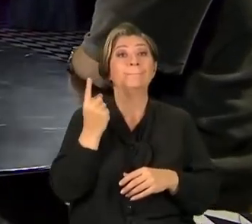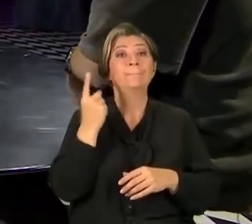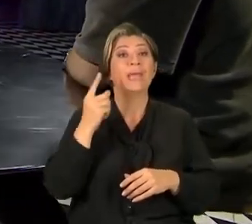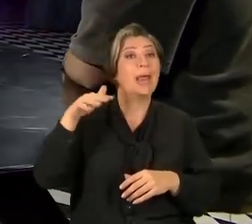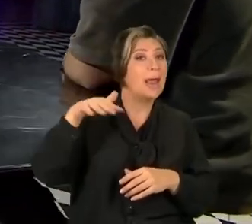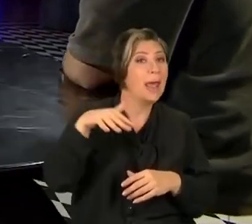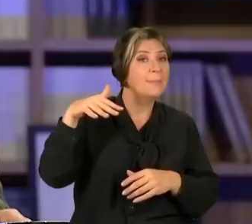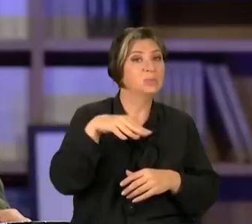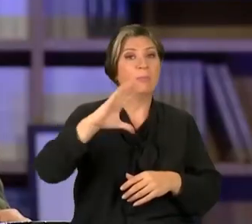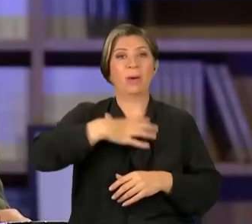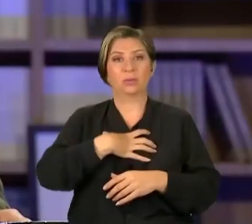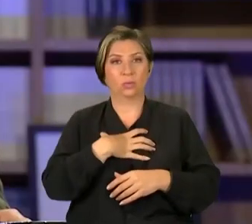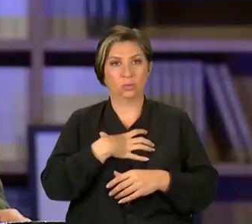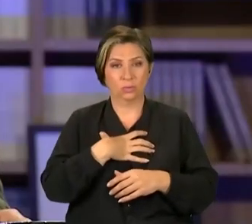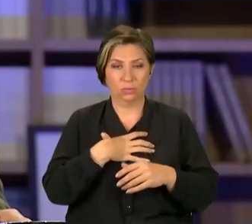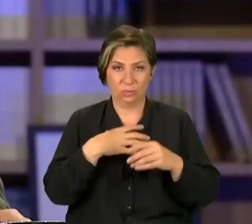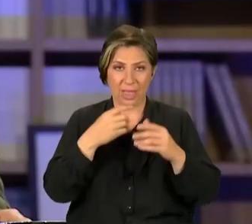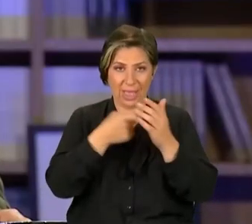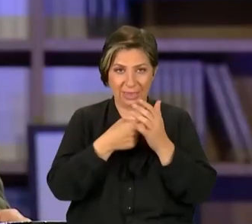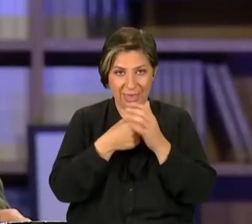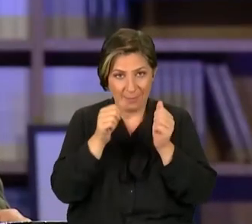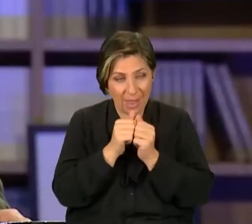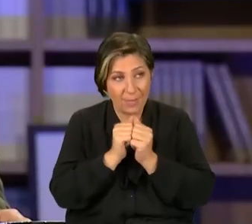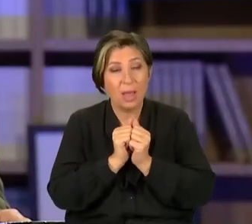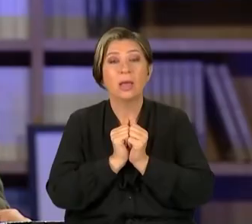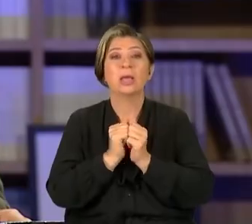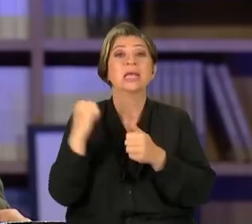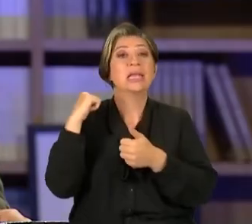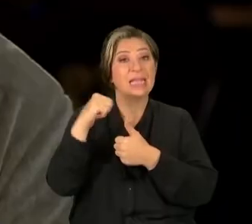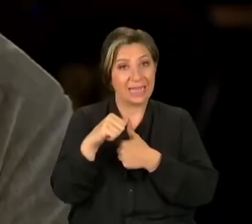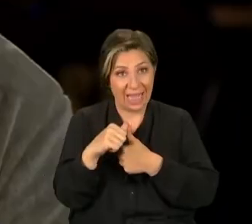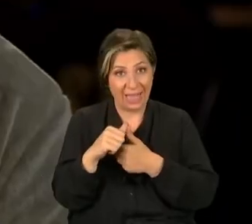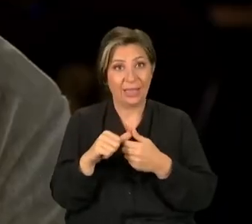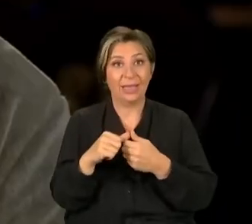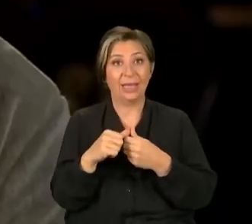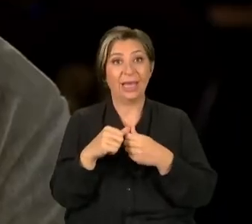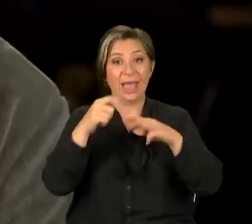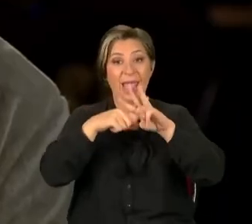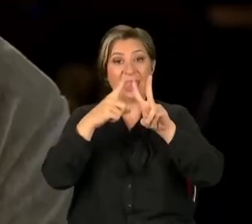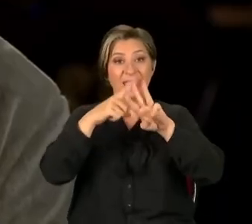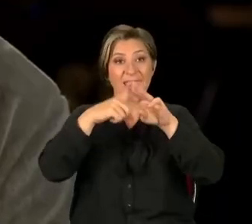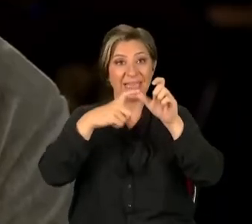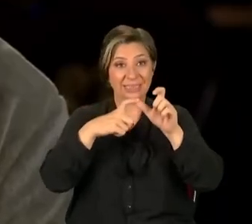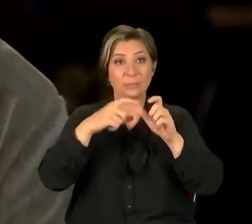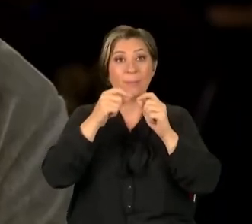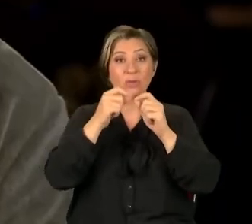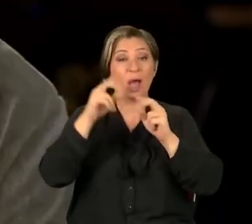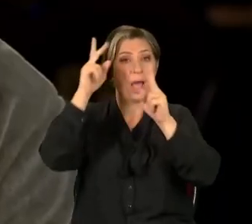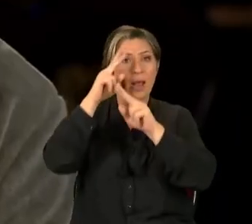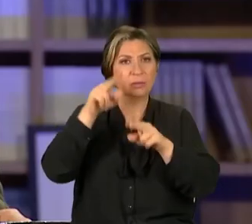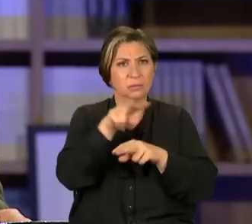rapçi Patronla beraber ve yine Enes batur'un Hayal mi gerçek